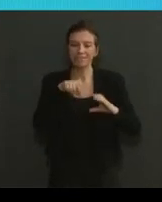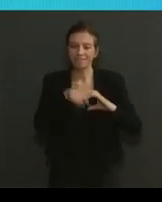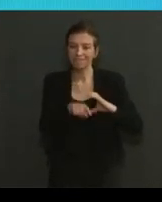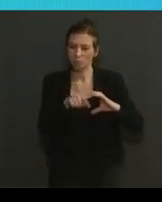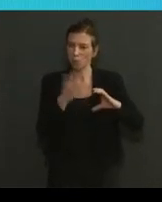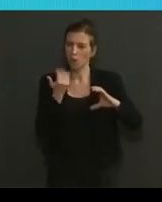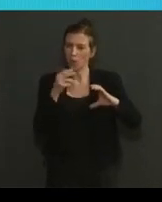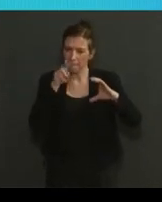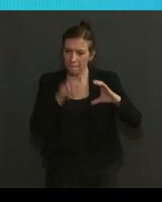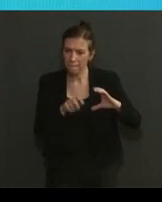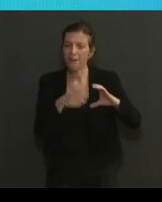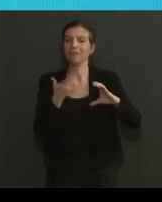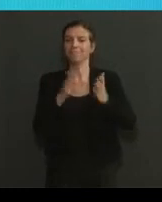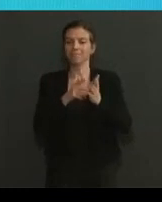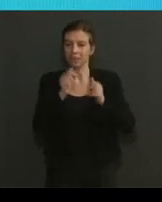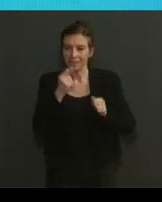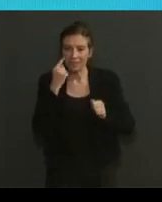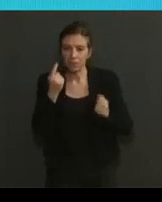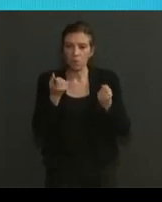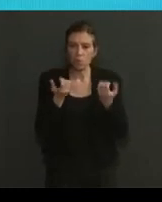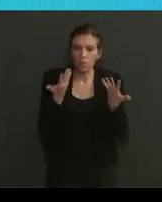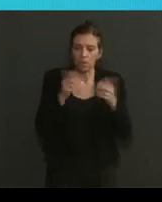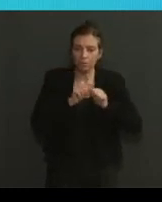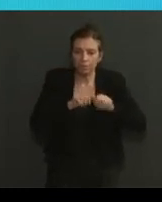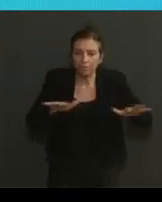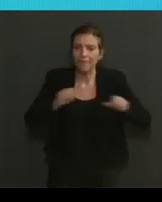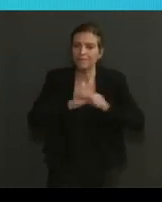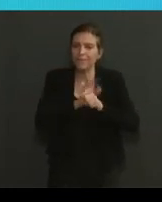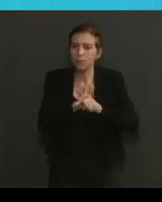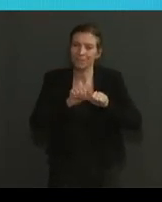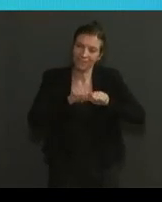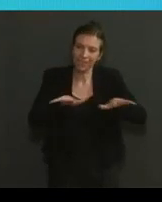bevolking, zonder dat daar mensen moeten worden voor getest.